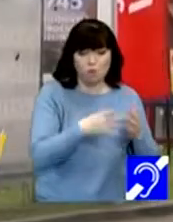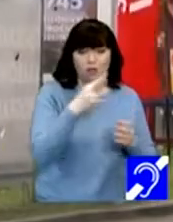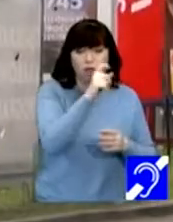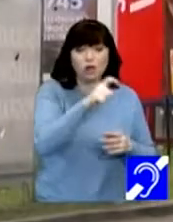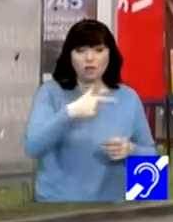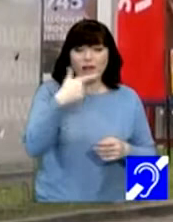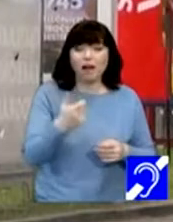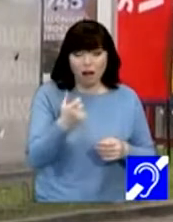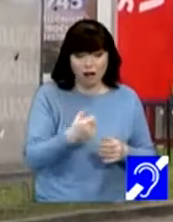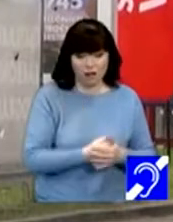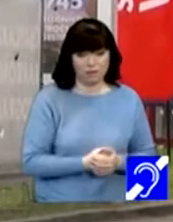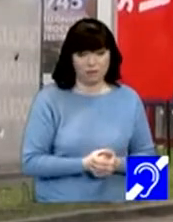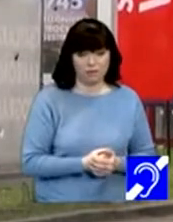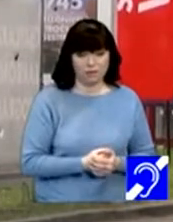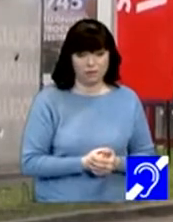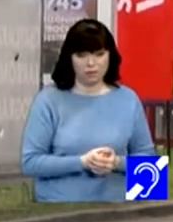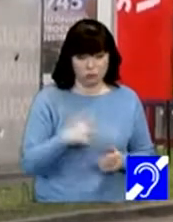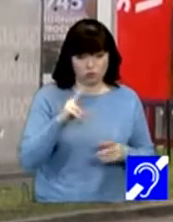casnic prin subvenții guvernamentale.